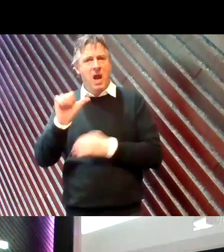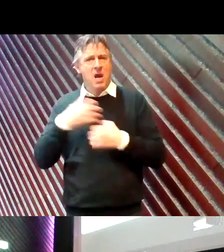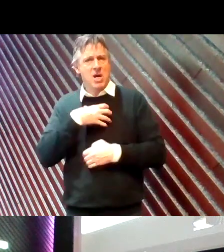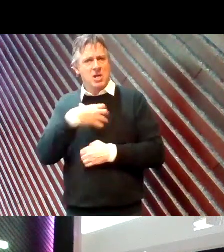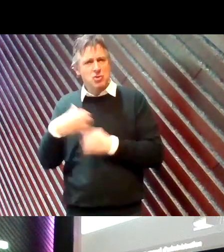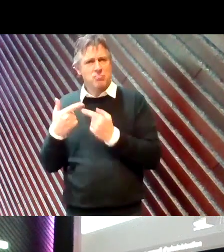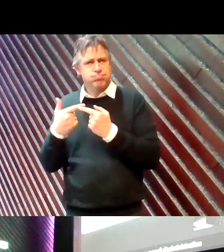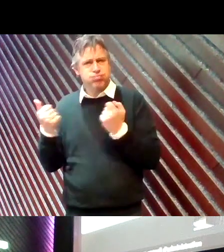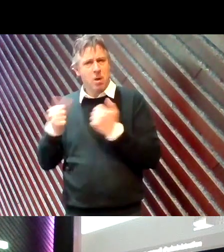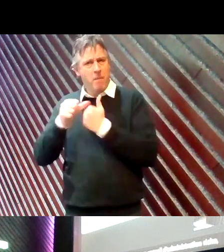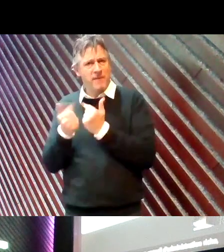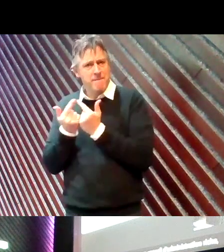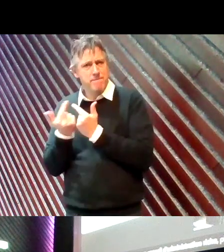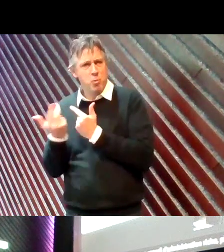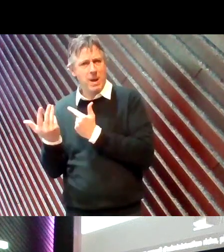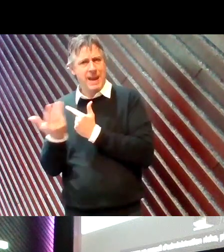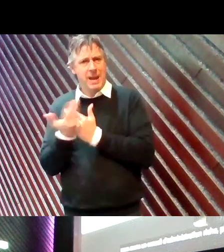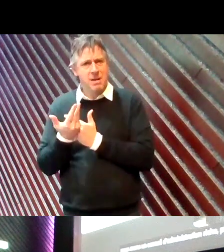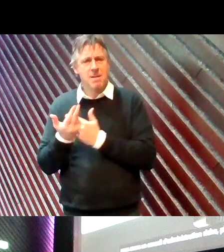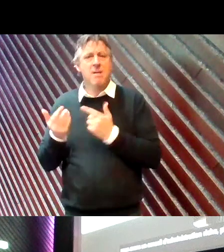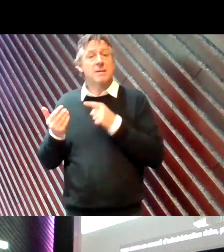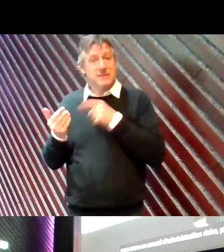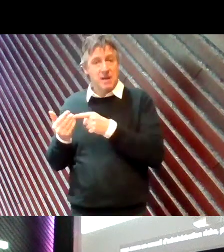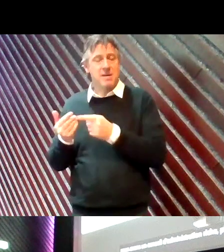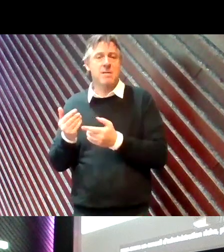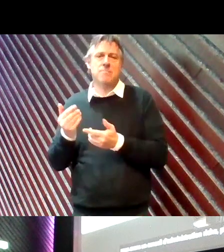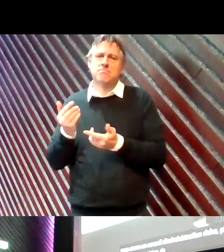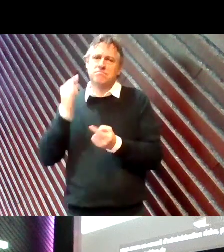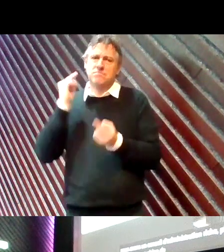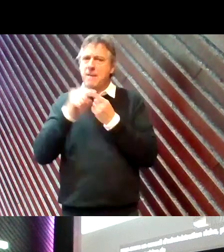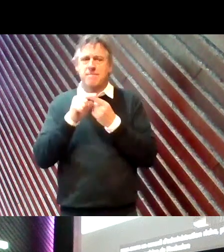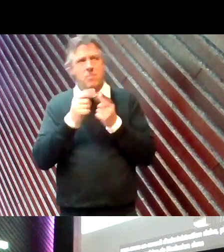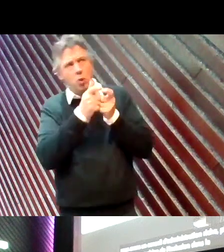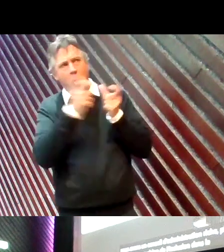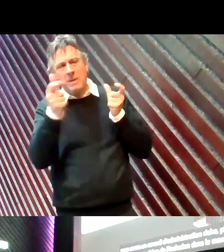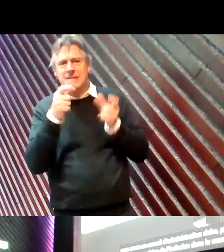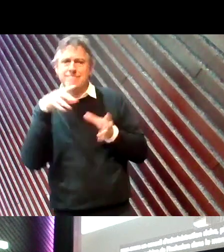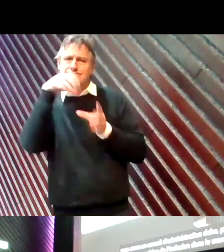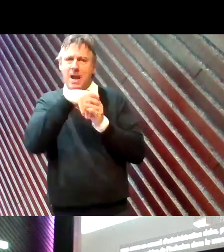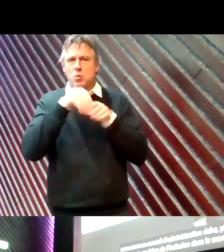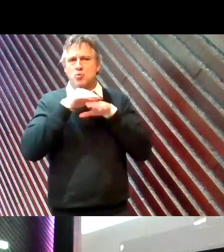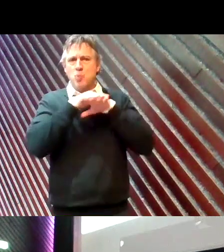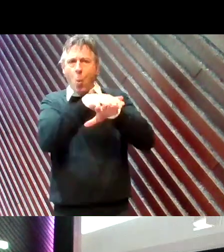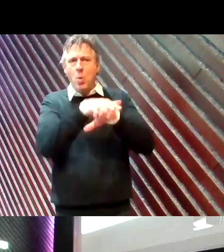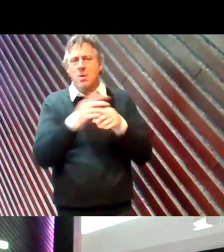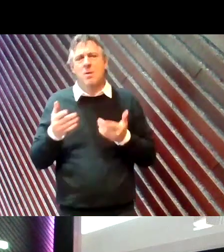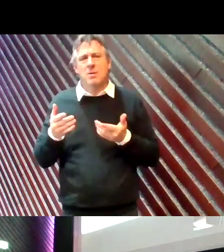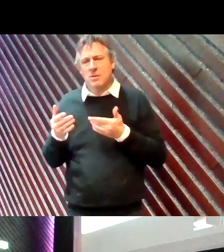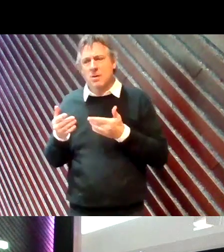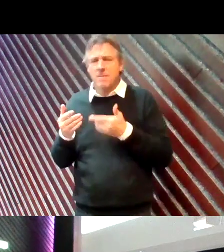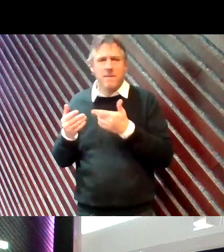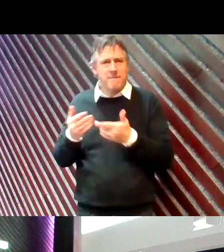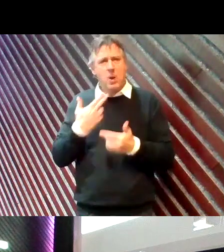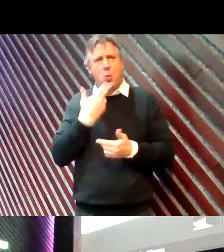et qui apporte sa vision de ce qu'on appelle l'inclusion dans le monde du travail pour faire des richesses par